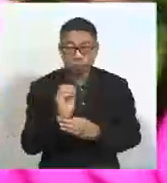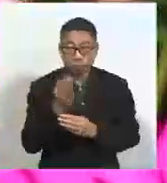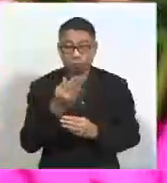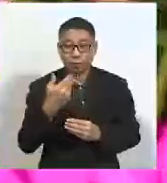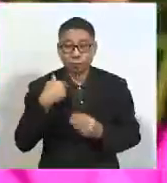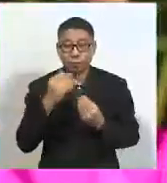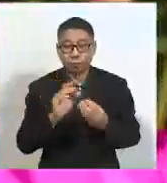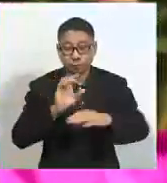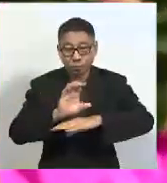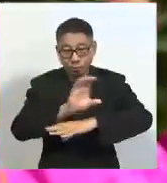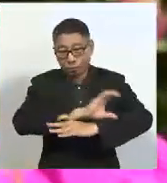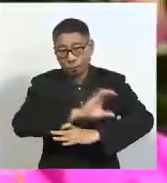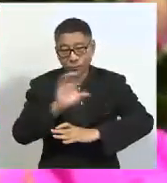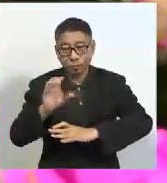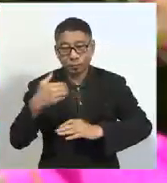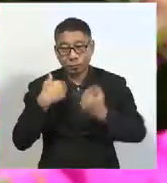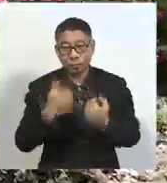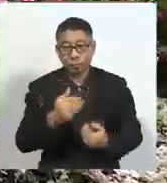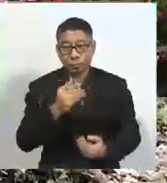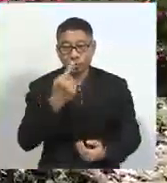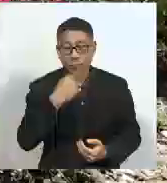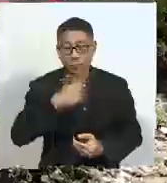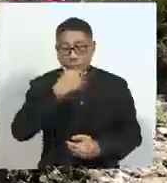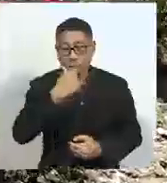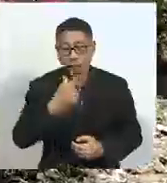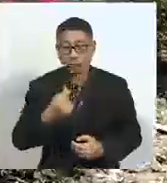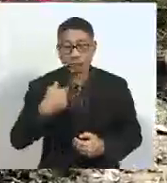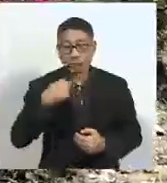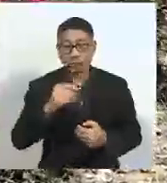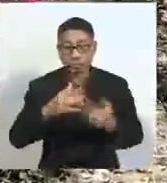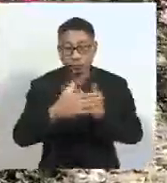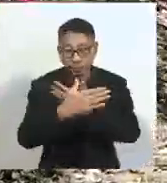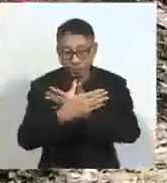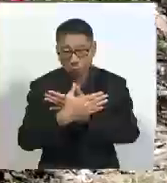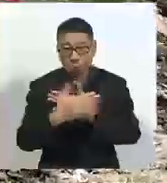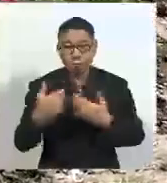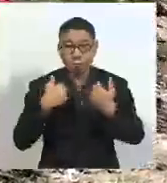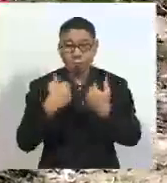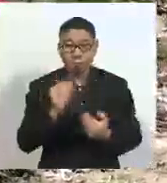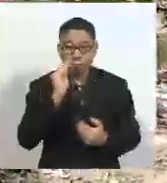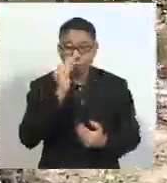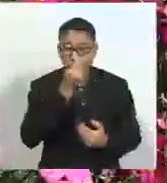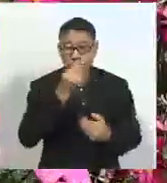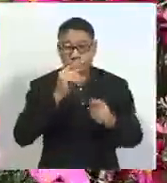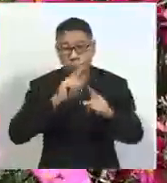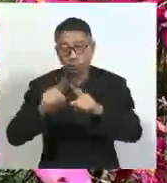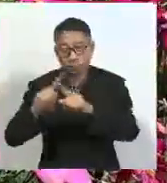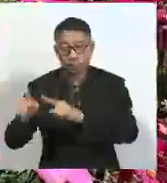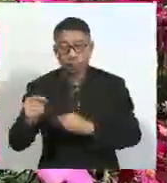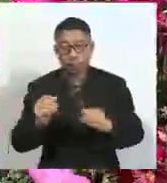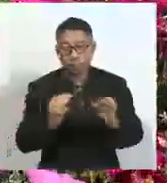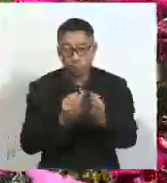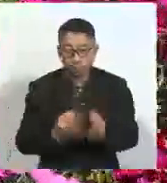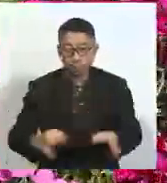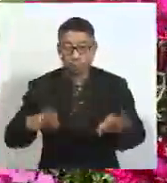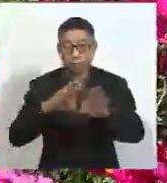คริสต์มาสดอกบานชื่นดอกลิ้นมังกรดอกผีเสื้อดอกเดซี่พิทูเนียและไฮไลท์ในช่วง